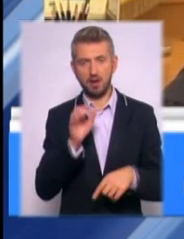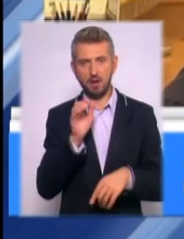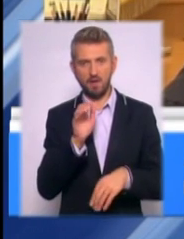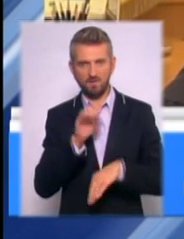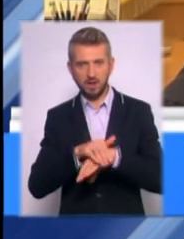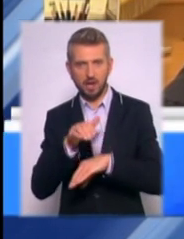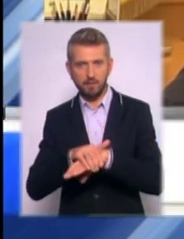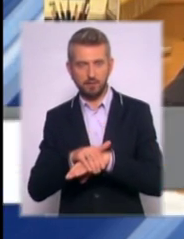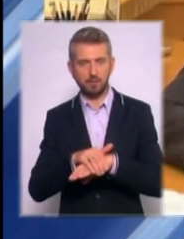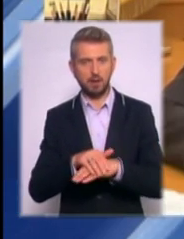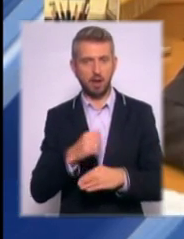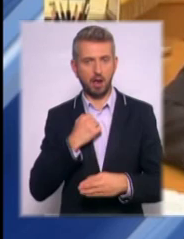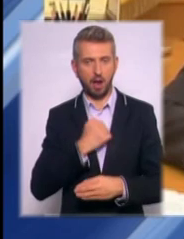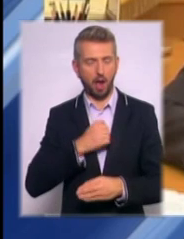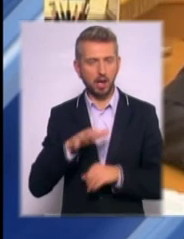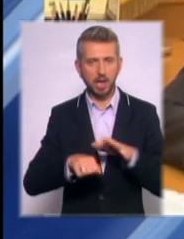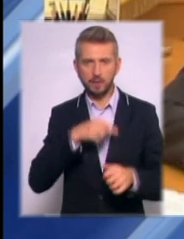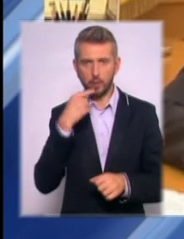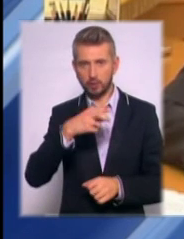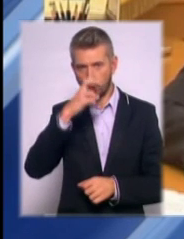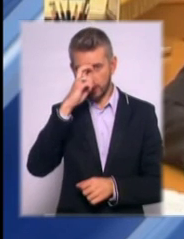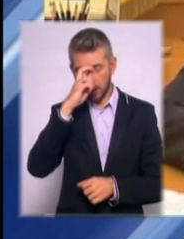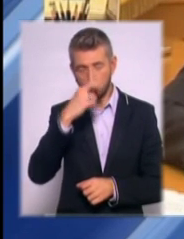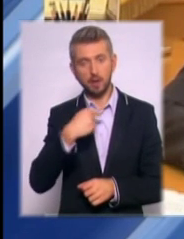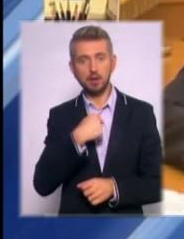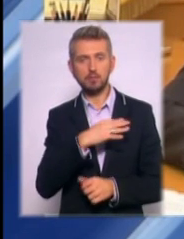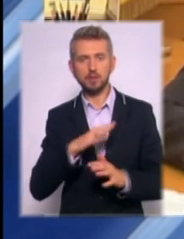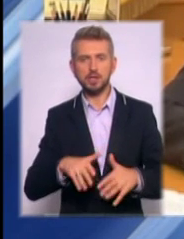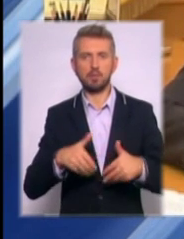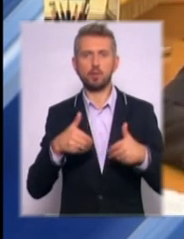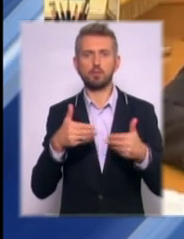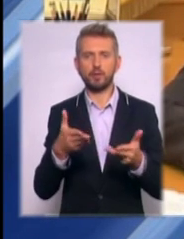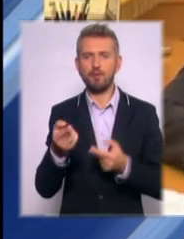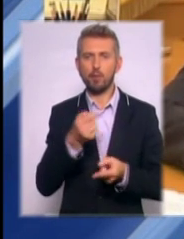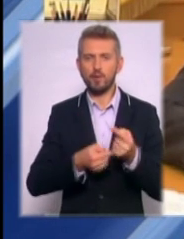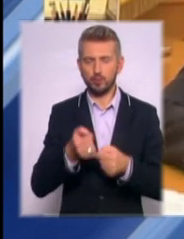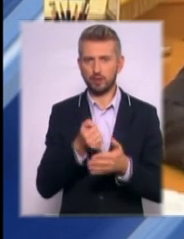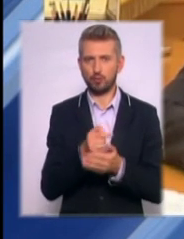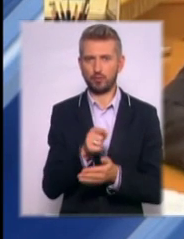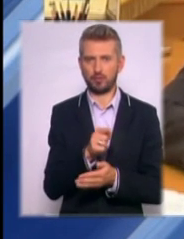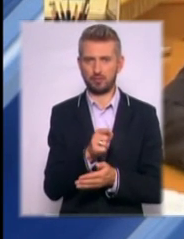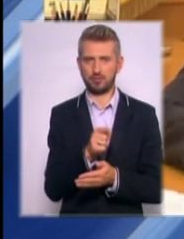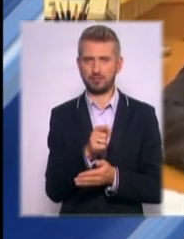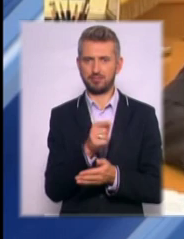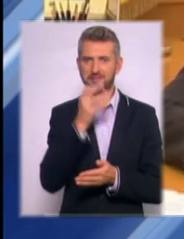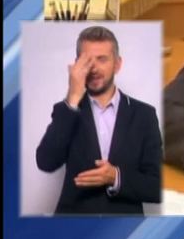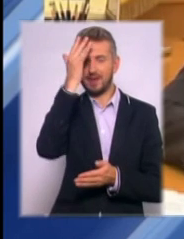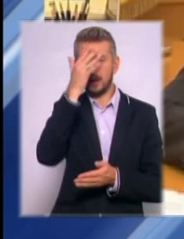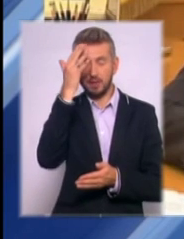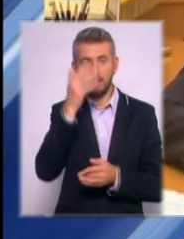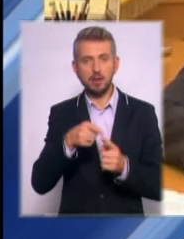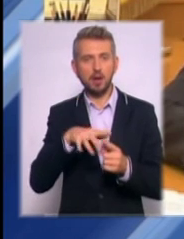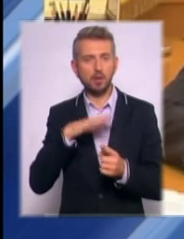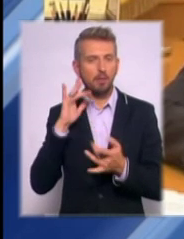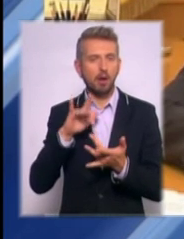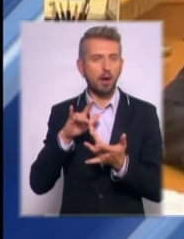агресії Російської Федерації, я запропонував повернутись до цієї ініціативи, яку я наголошую, ще ініціював з